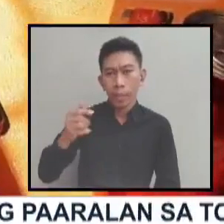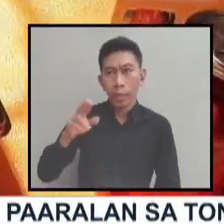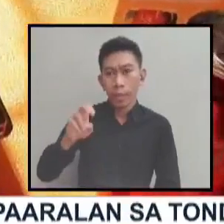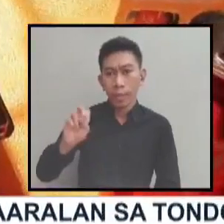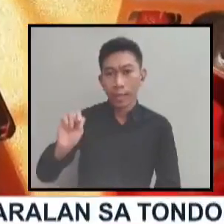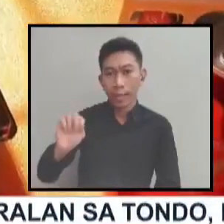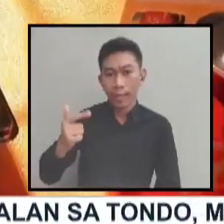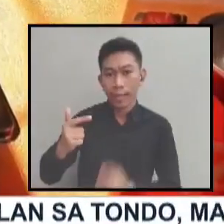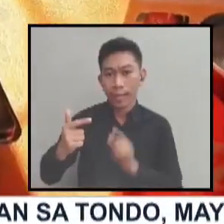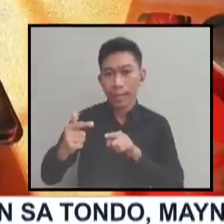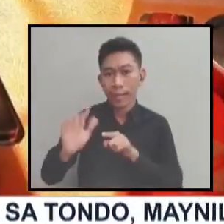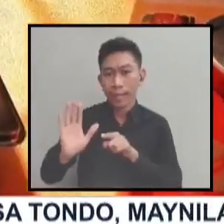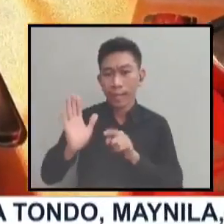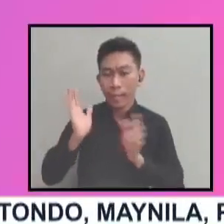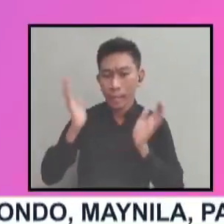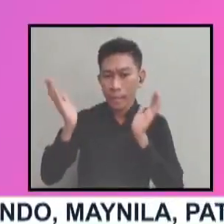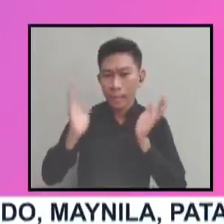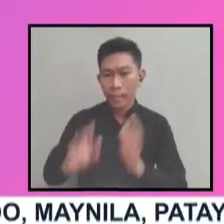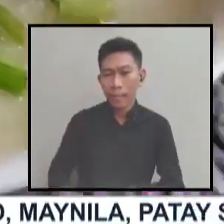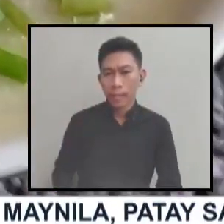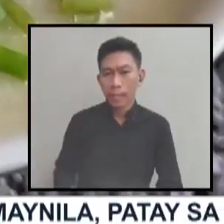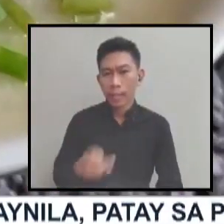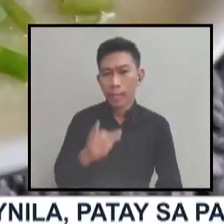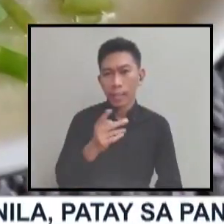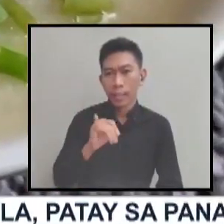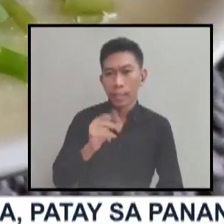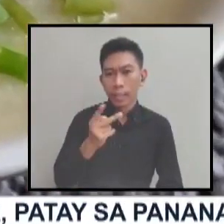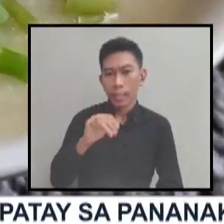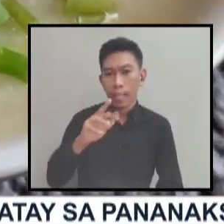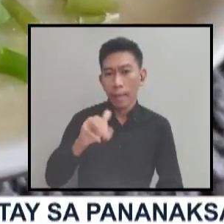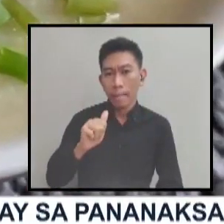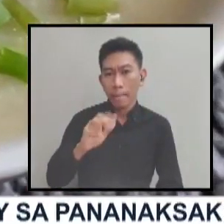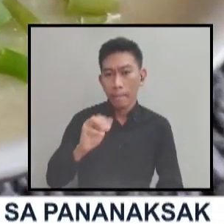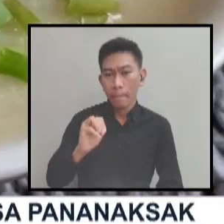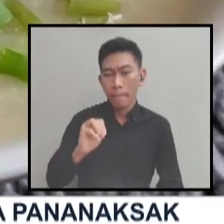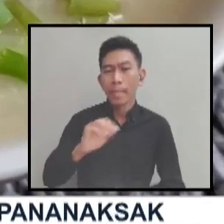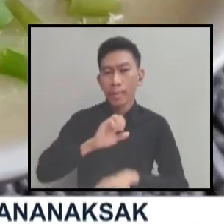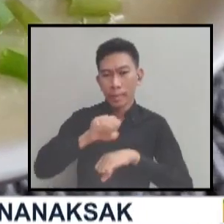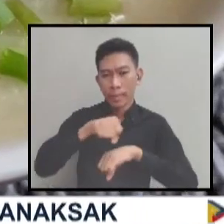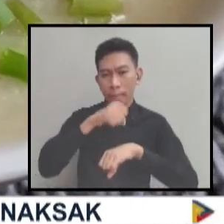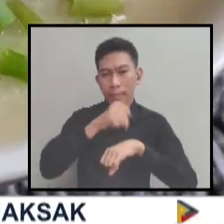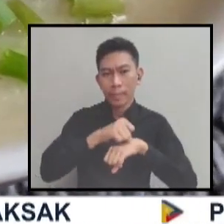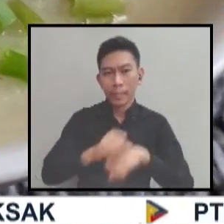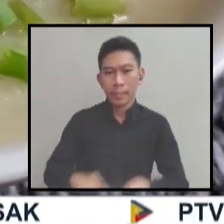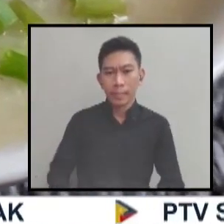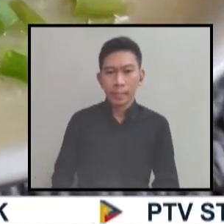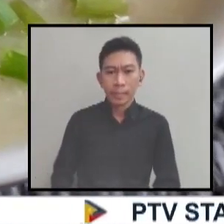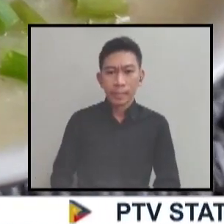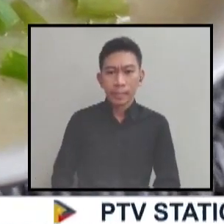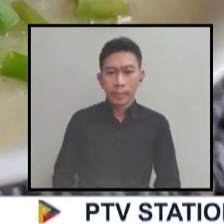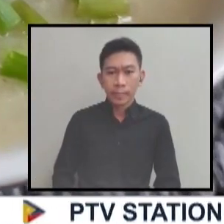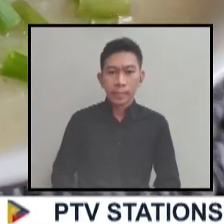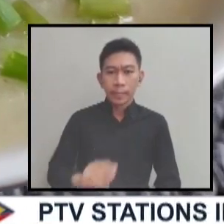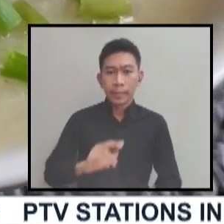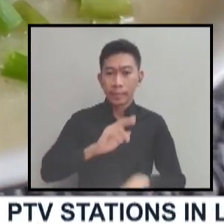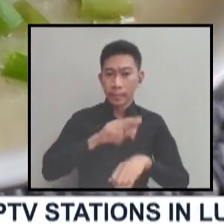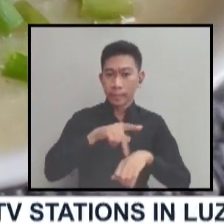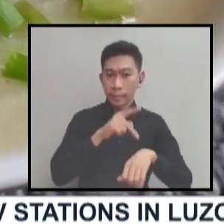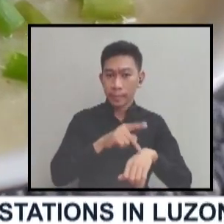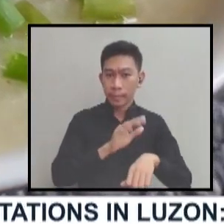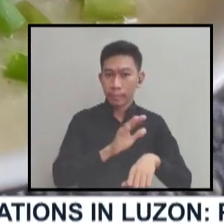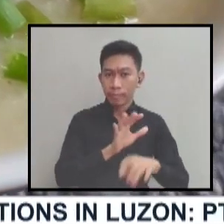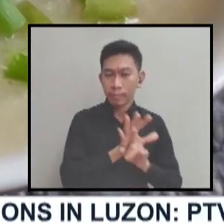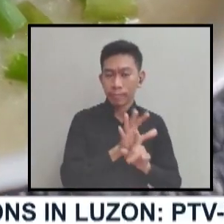Authentic kikiam naman sa Singapore. Siyempre, hindi rin nagpahuli ang Pilipinas na pinagmalaki ang bibingka,